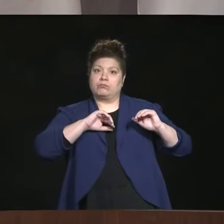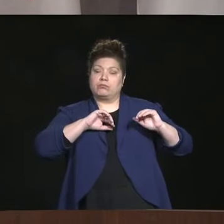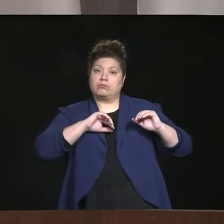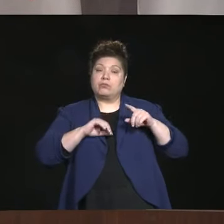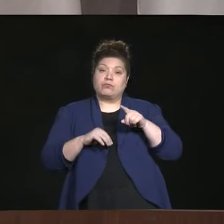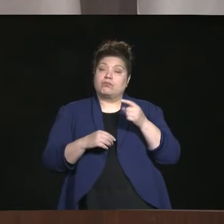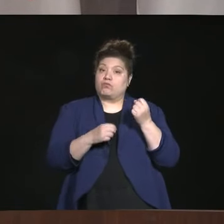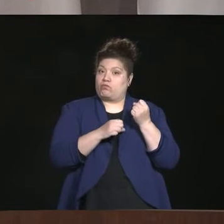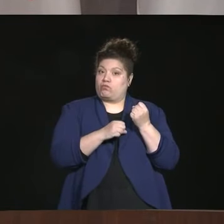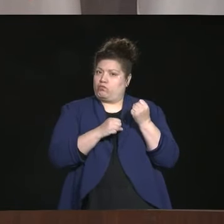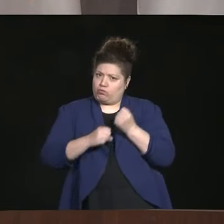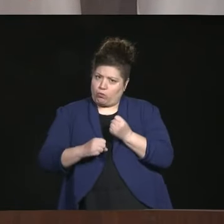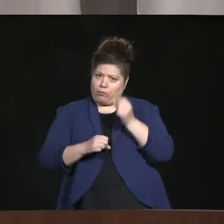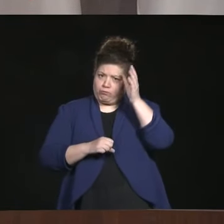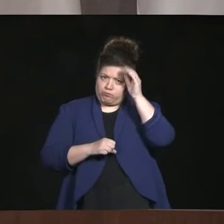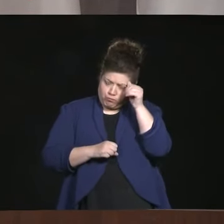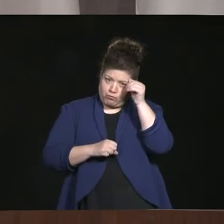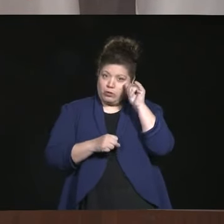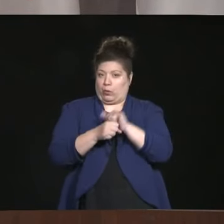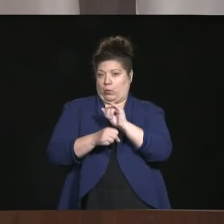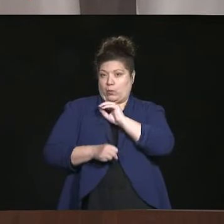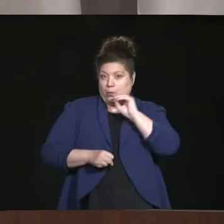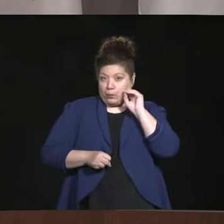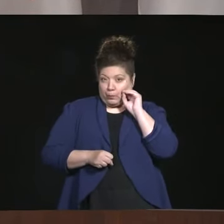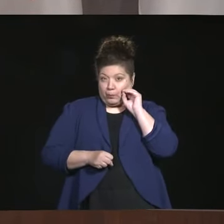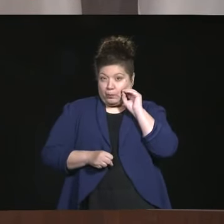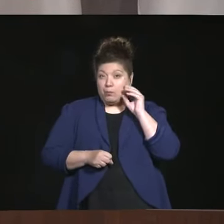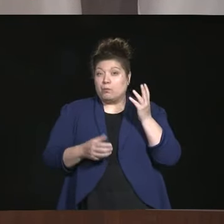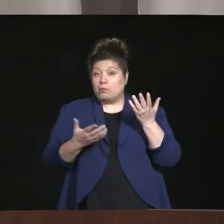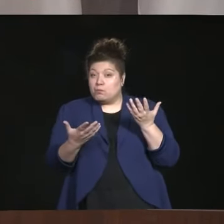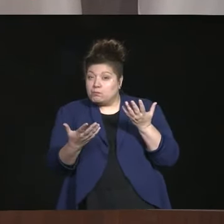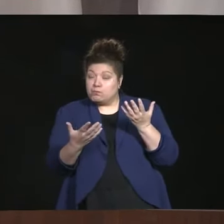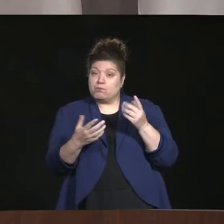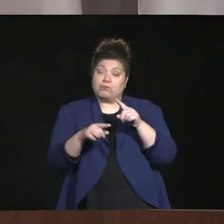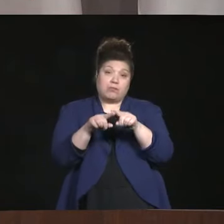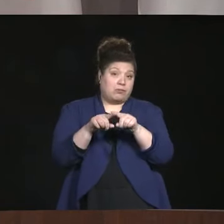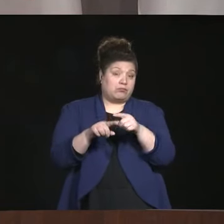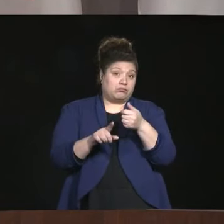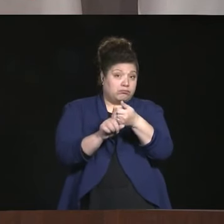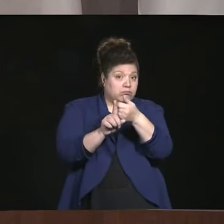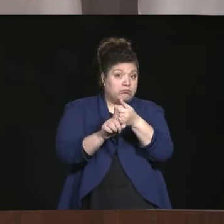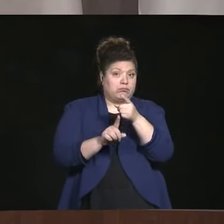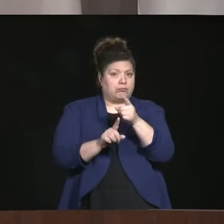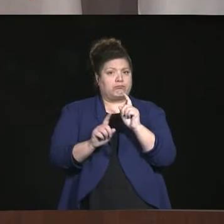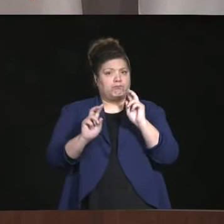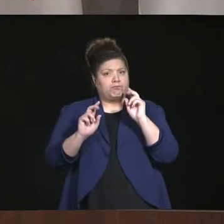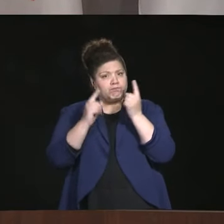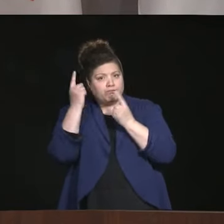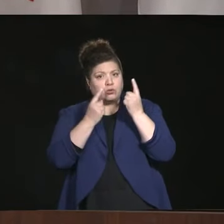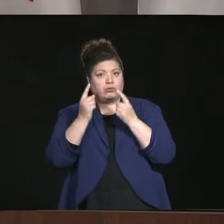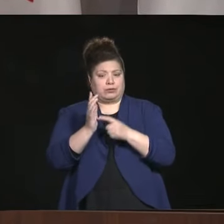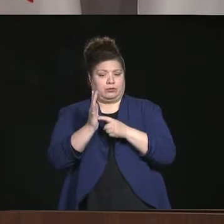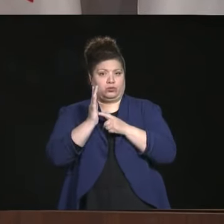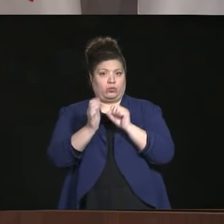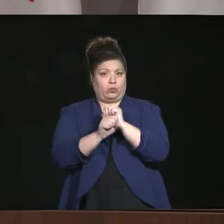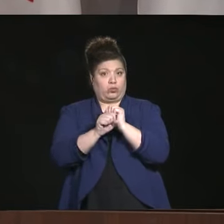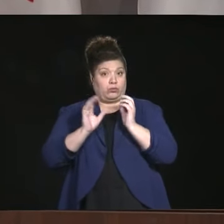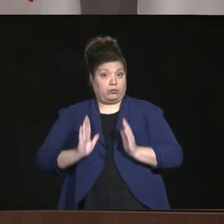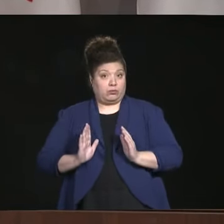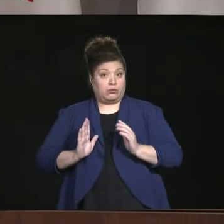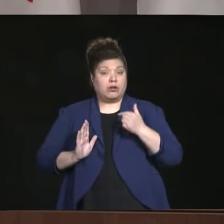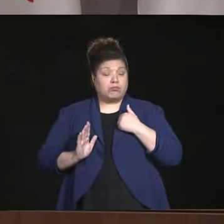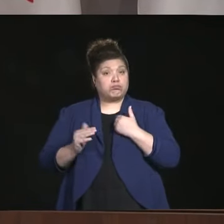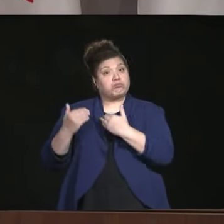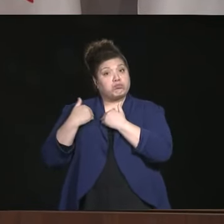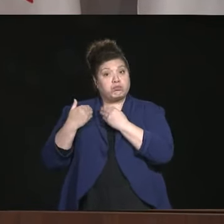un travail essentiel comme remplir les étagères à l'épicerie ou fournir des soins de santé.